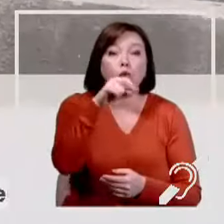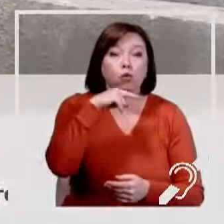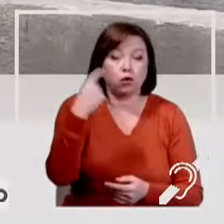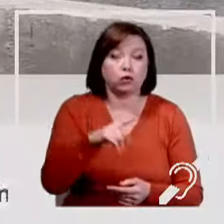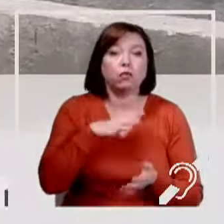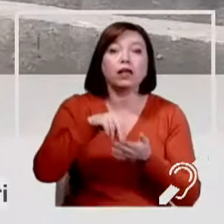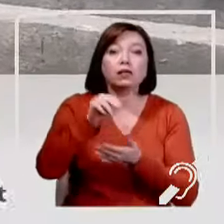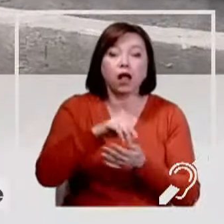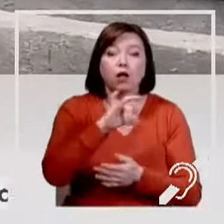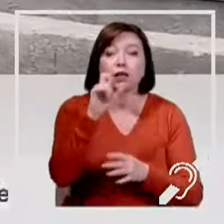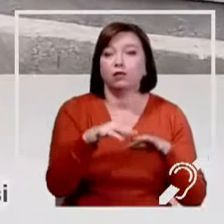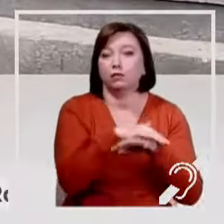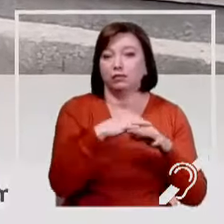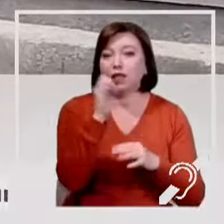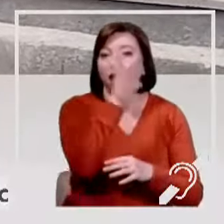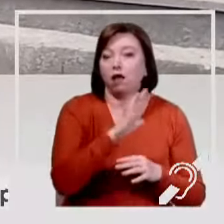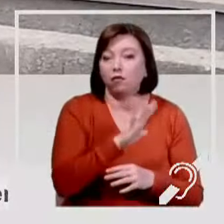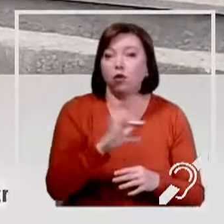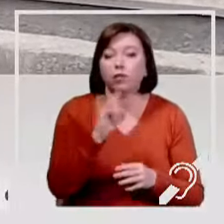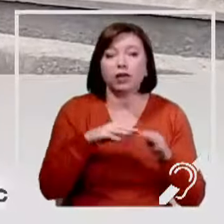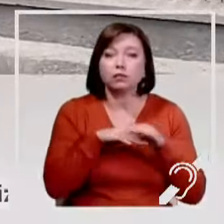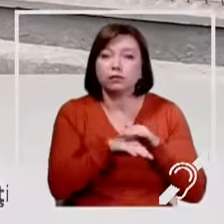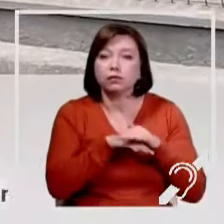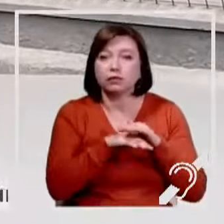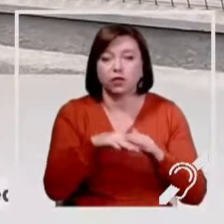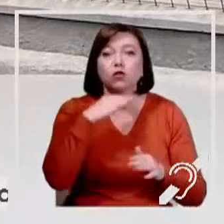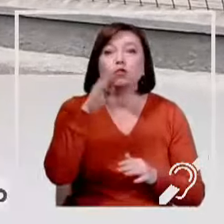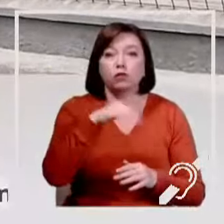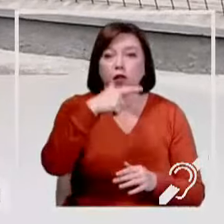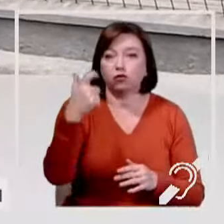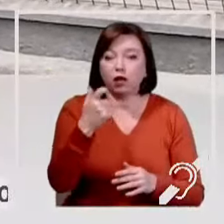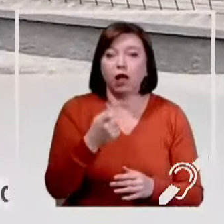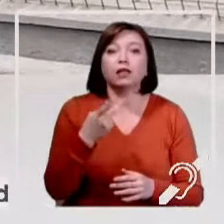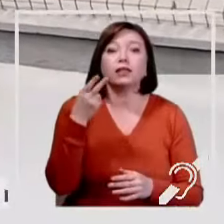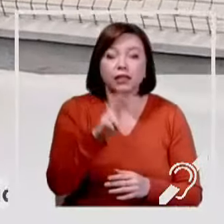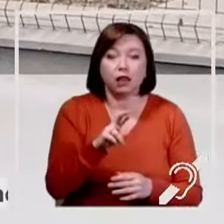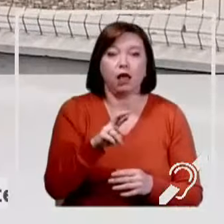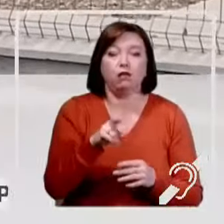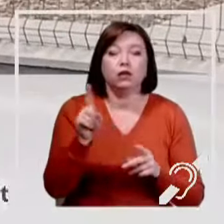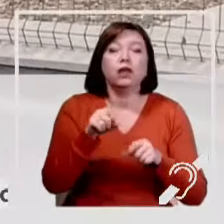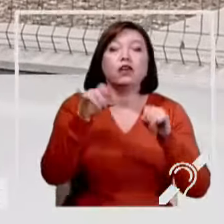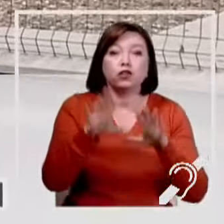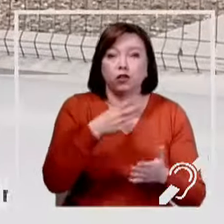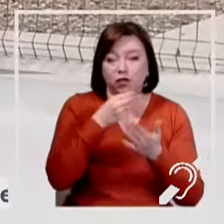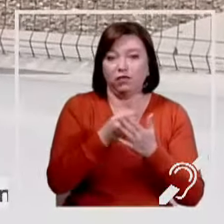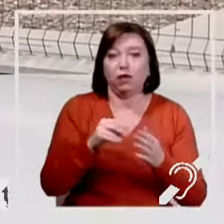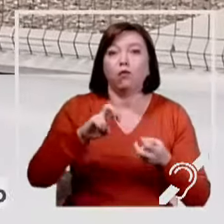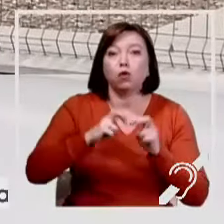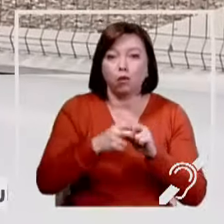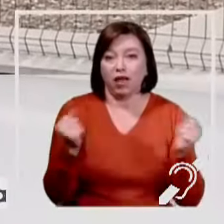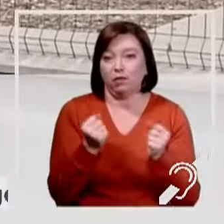făcut achiziții de pe piața internațională și au depozitat cantități suficiente de gaze naturale pentru a trece cu bine de iarna